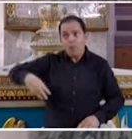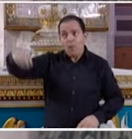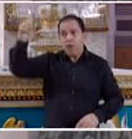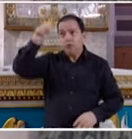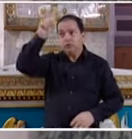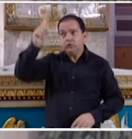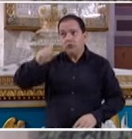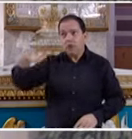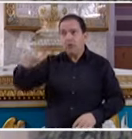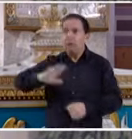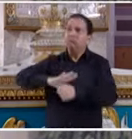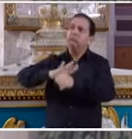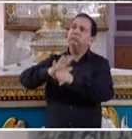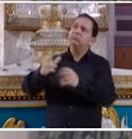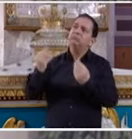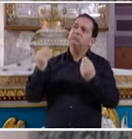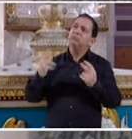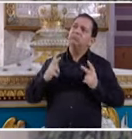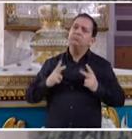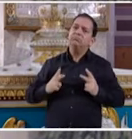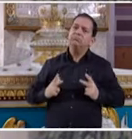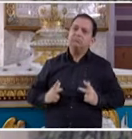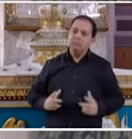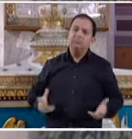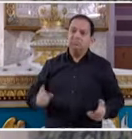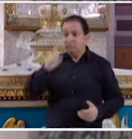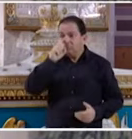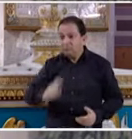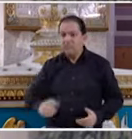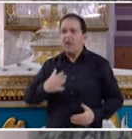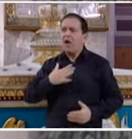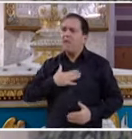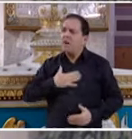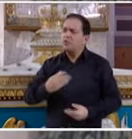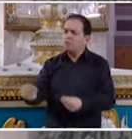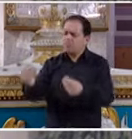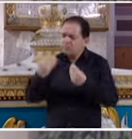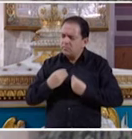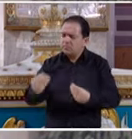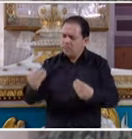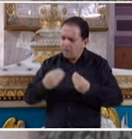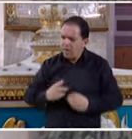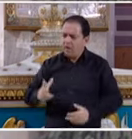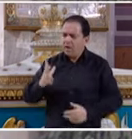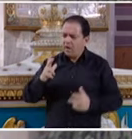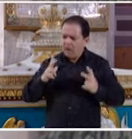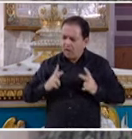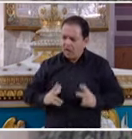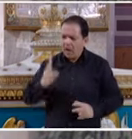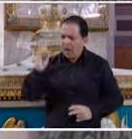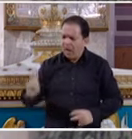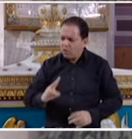ζωής. Ευχαριστώντας το Θεό για το δώρο της ζωής, για τα αγαθά της ζωής, την ευλογία, δεν πρέπει να φοβάμαι το